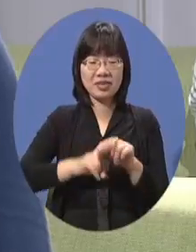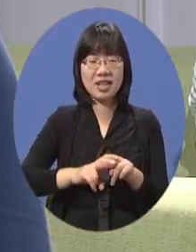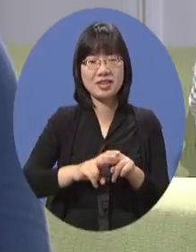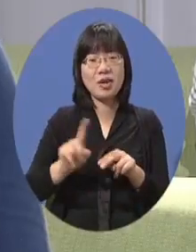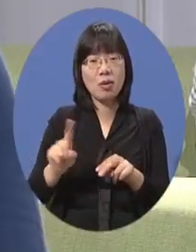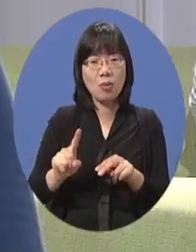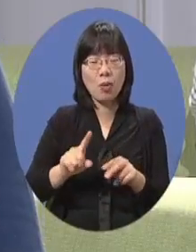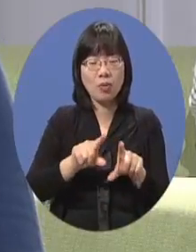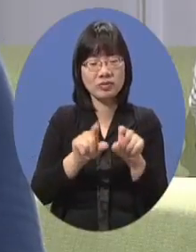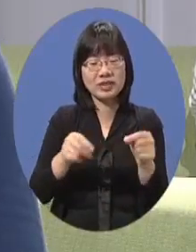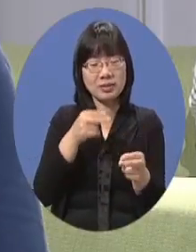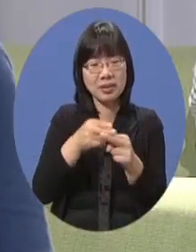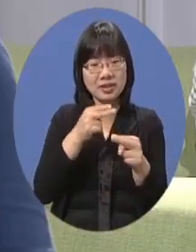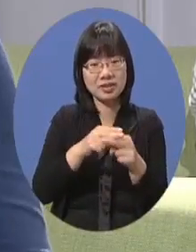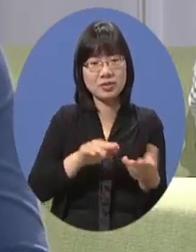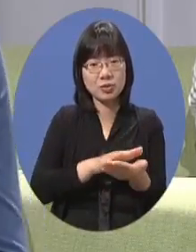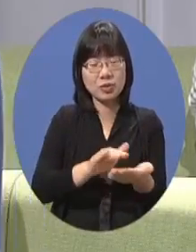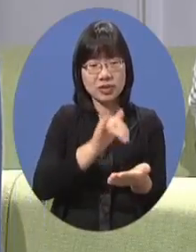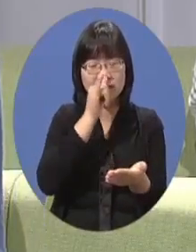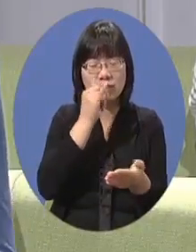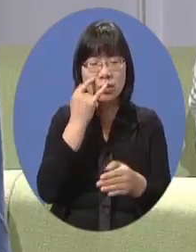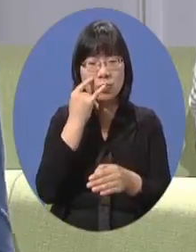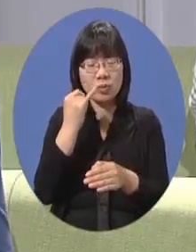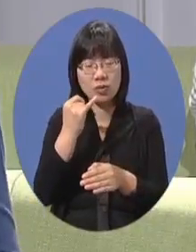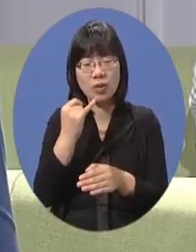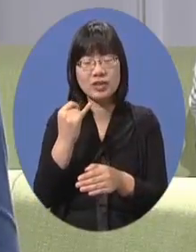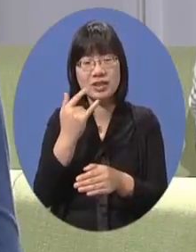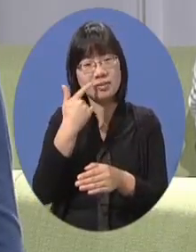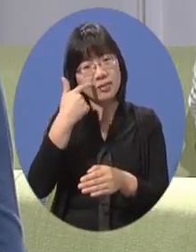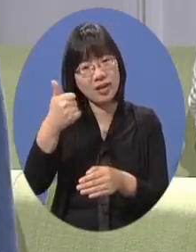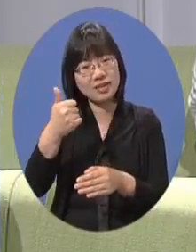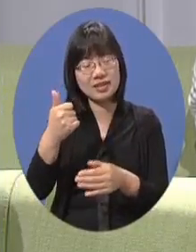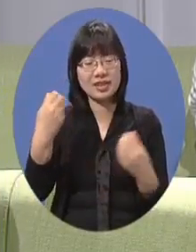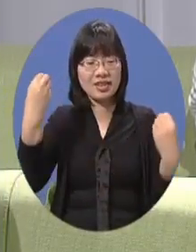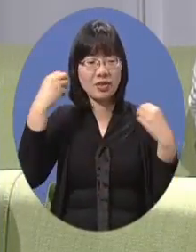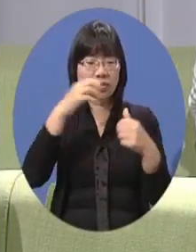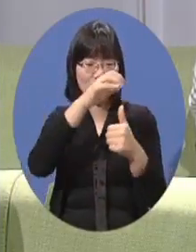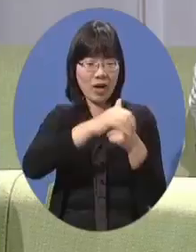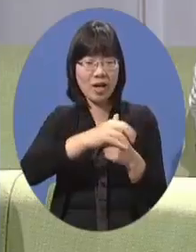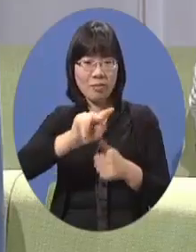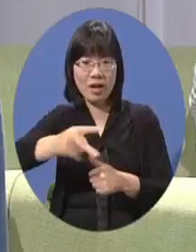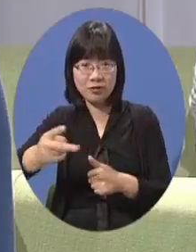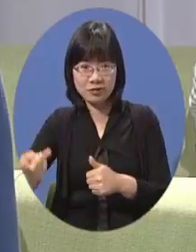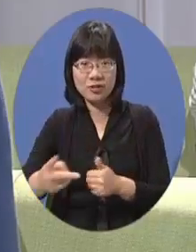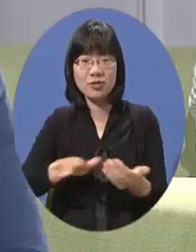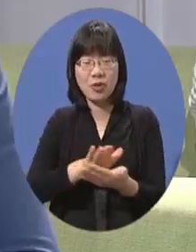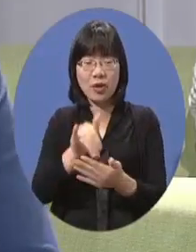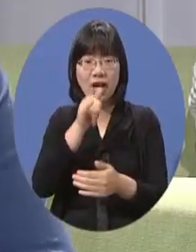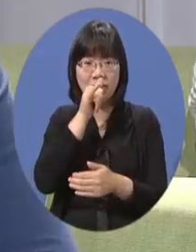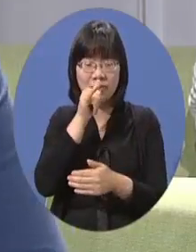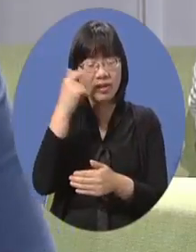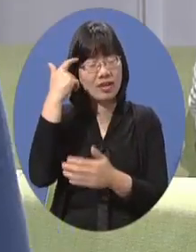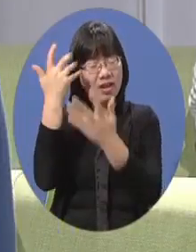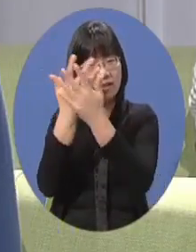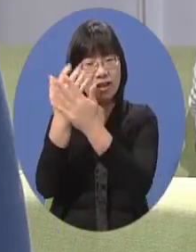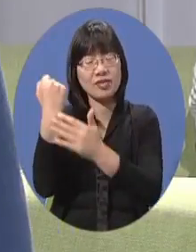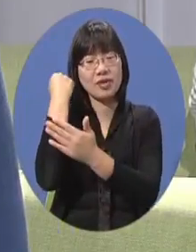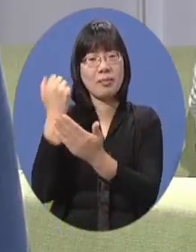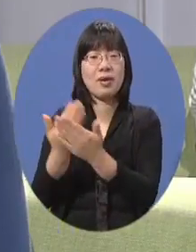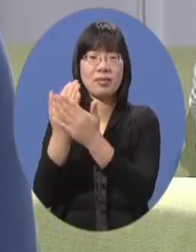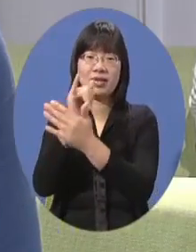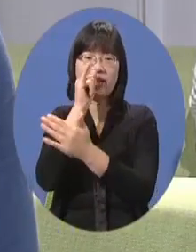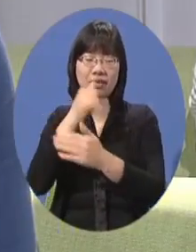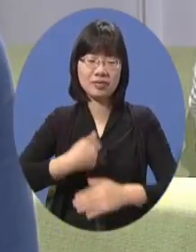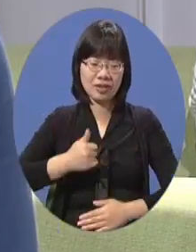엄마 아빠 역할 놀이도 하면서 그래야 이제 상상력이 풍부해지게 됩니다. 왜 유치원들 유치원 막 보내놓으면 아이가 갔다 와서